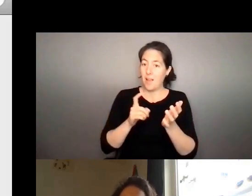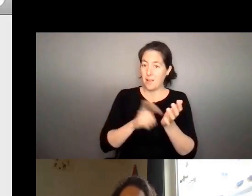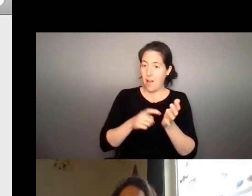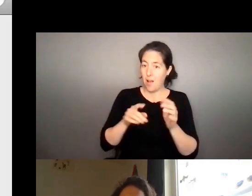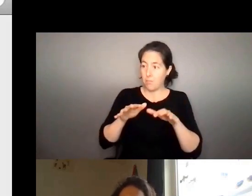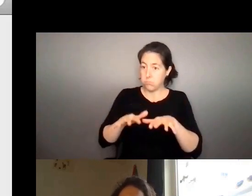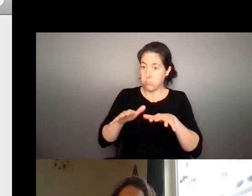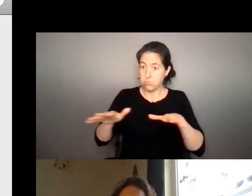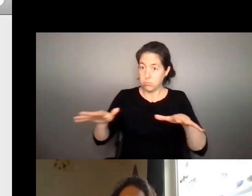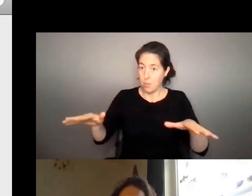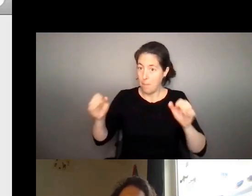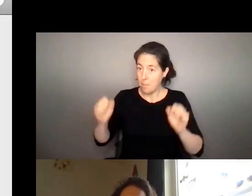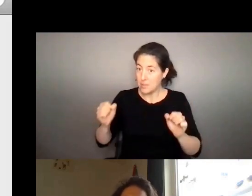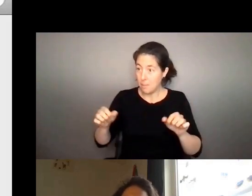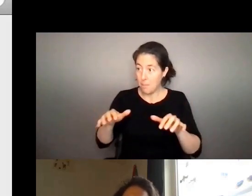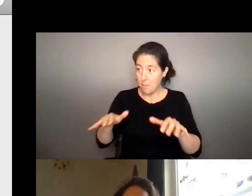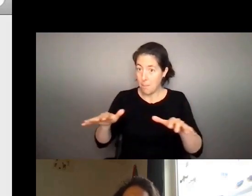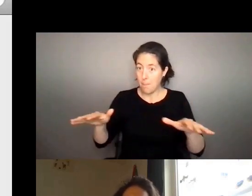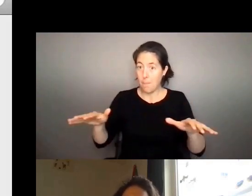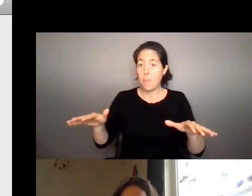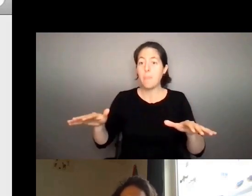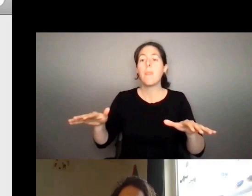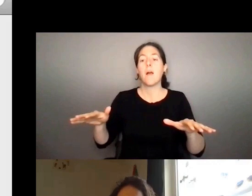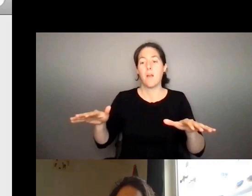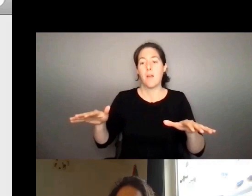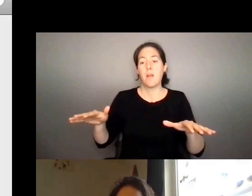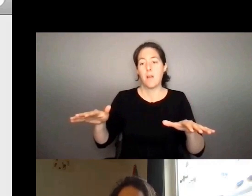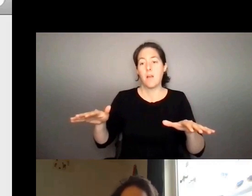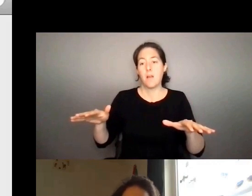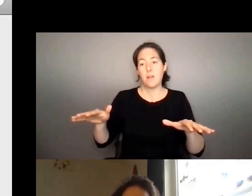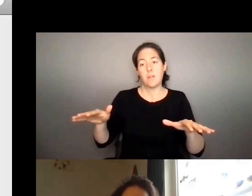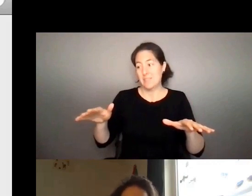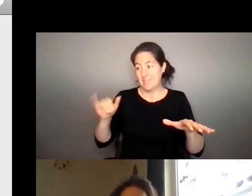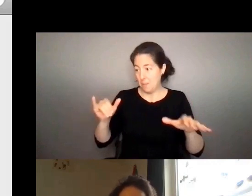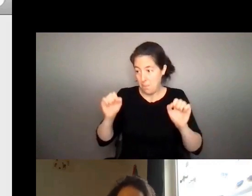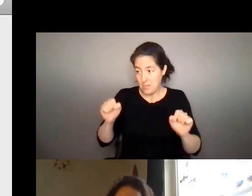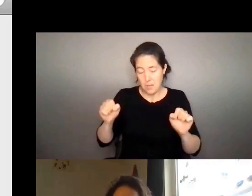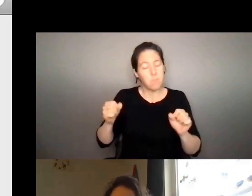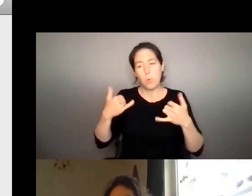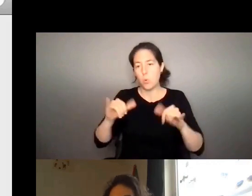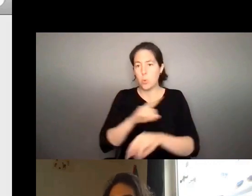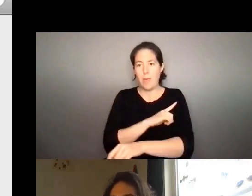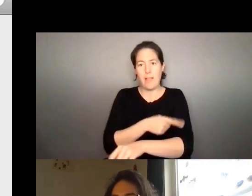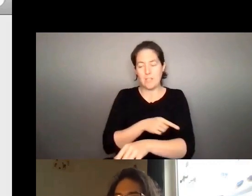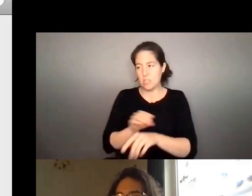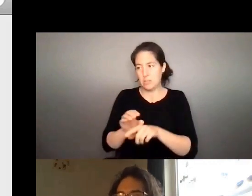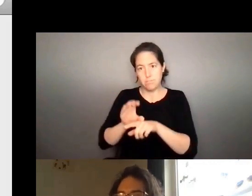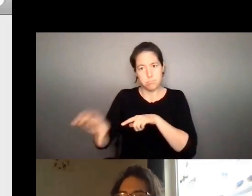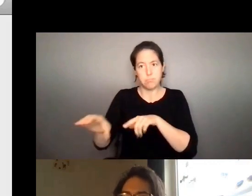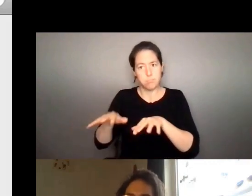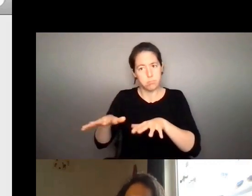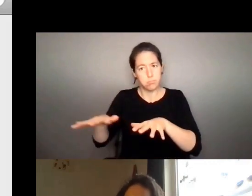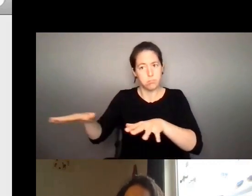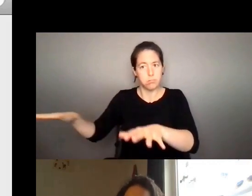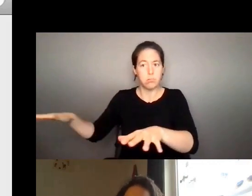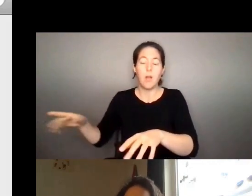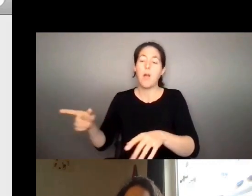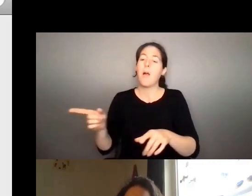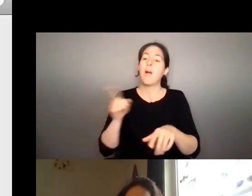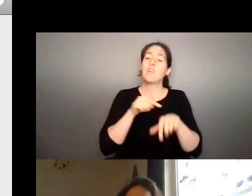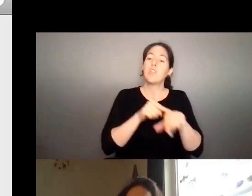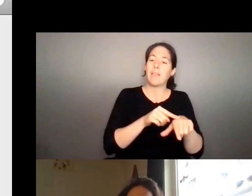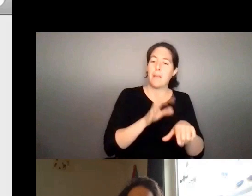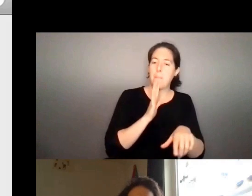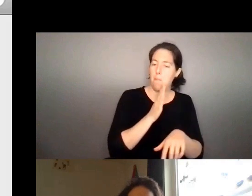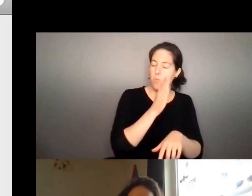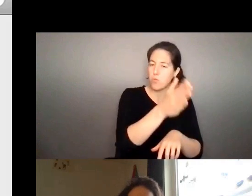colonisation qui est encore possible, c'est là où il va mettre ses ressources ou ses énergies. Dans un contexte de jardin, on va voir plus tard, mais si on introduit une culture,